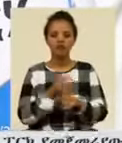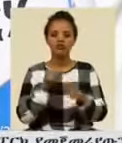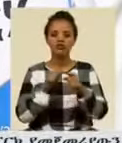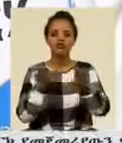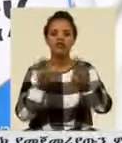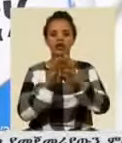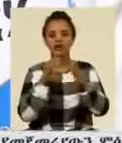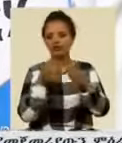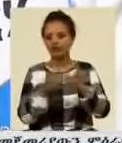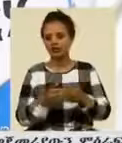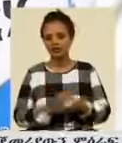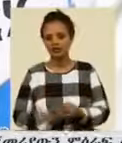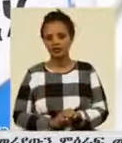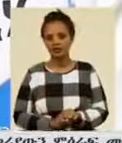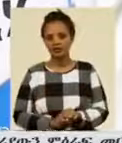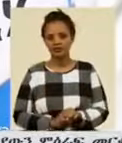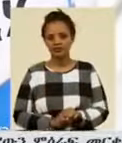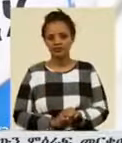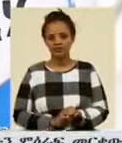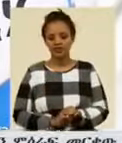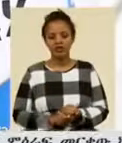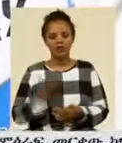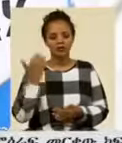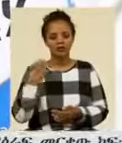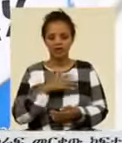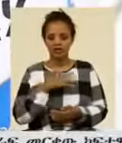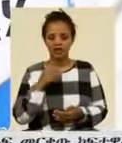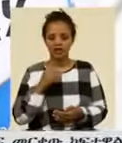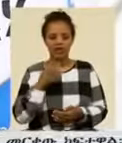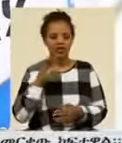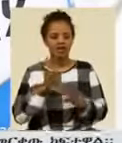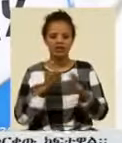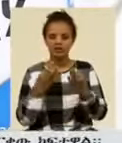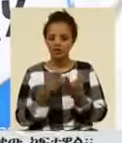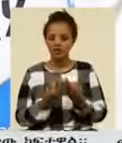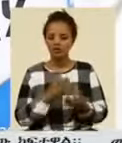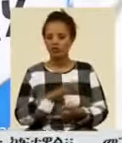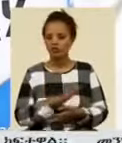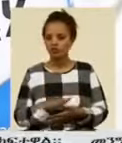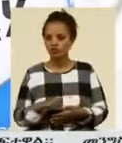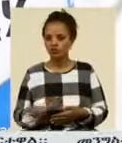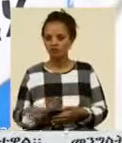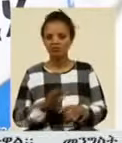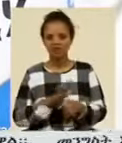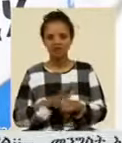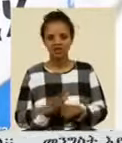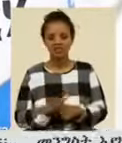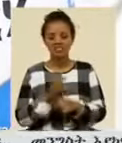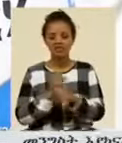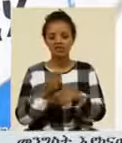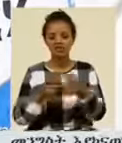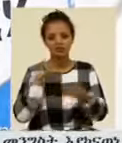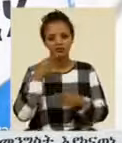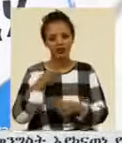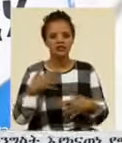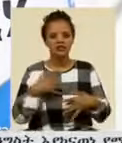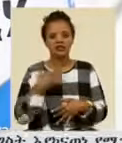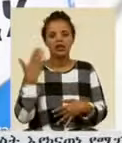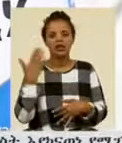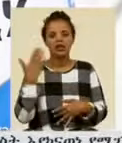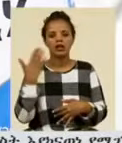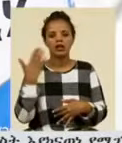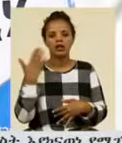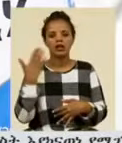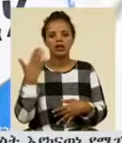እስከሚዘጋ ድረስ ኬዝ ነበረ እና ለቤተሰብም ለልጆችን በቃ ይዘን እንሄዳለን ብለን ስጋት ነበር